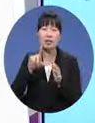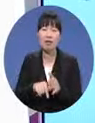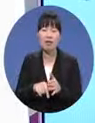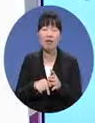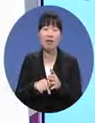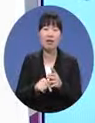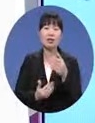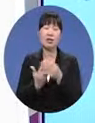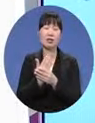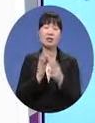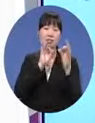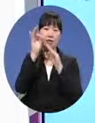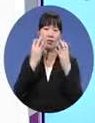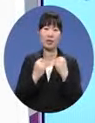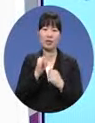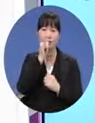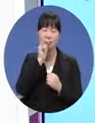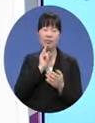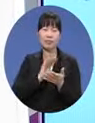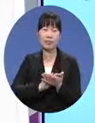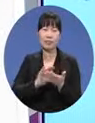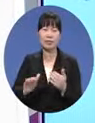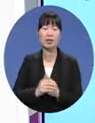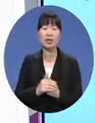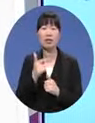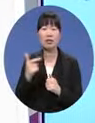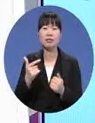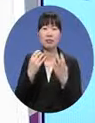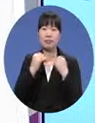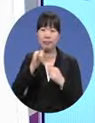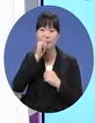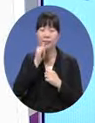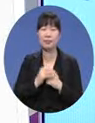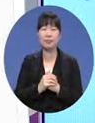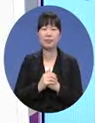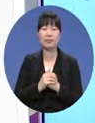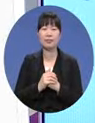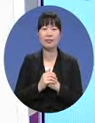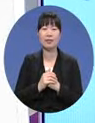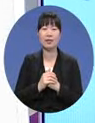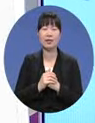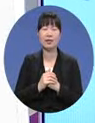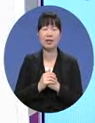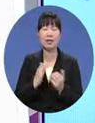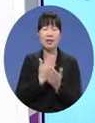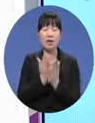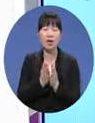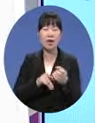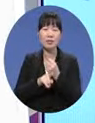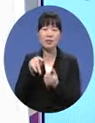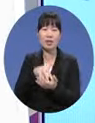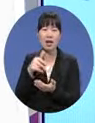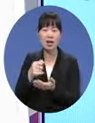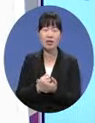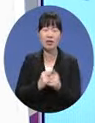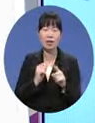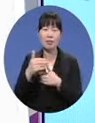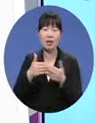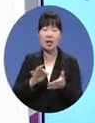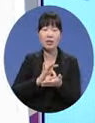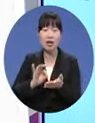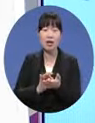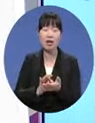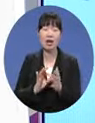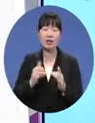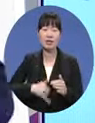의외로 터질 수 있는 사건들이 많습니다. 굉장히 많습니다. 그래서 여러 의미로 한 방을 쓰는 거는 애들의